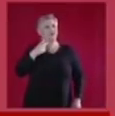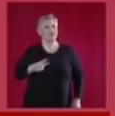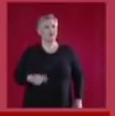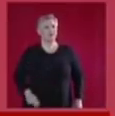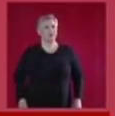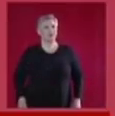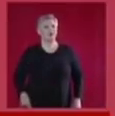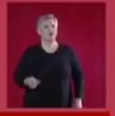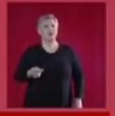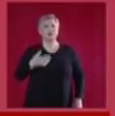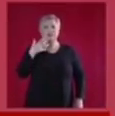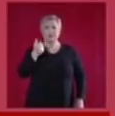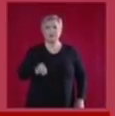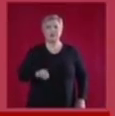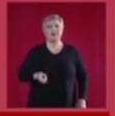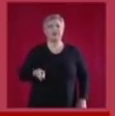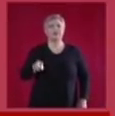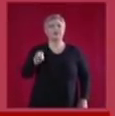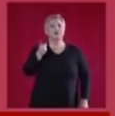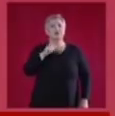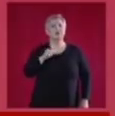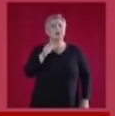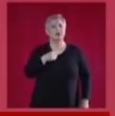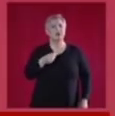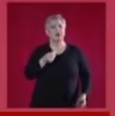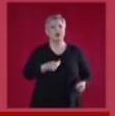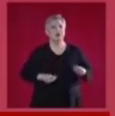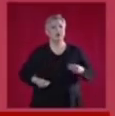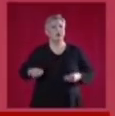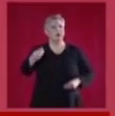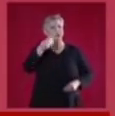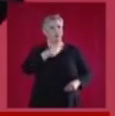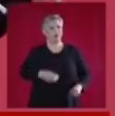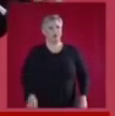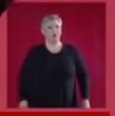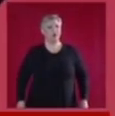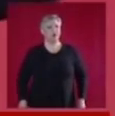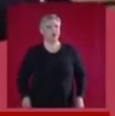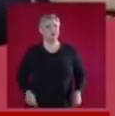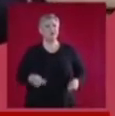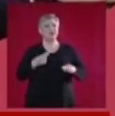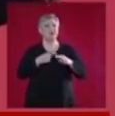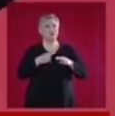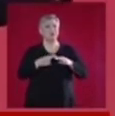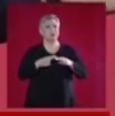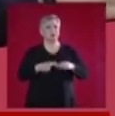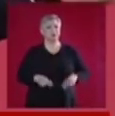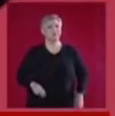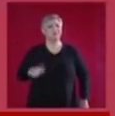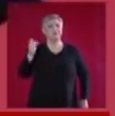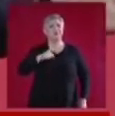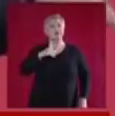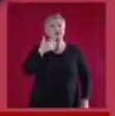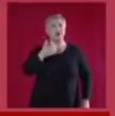τη λιτότητα για την ακρίβεια πρόκειται για την παράπλευρη συνέπεια της λιτότητας και των